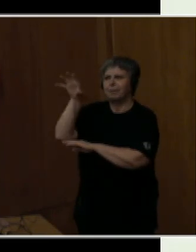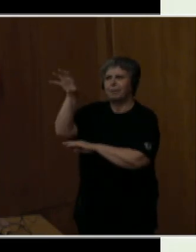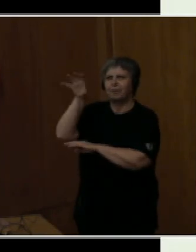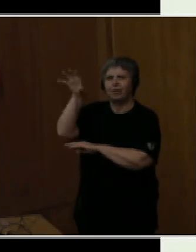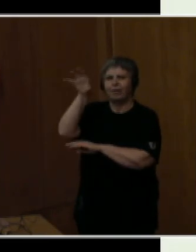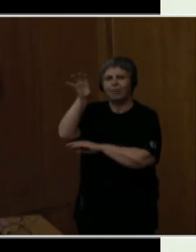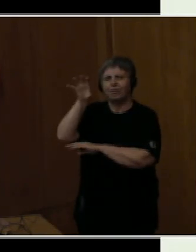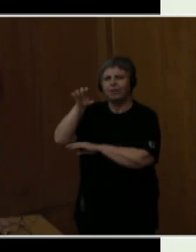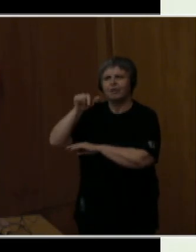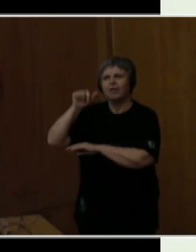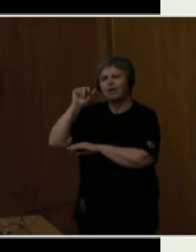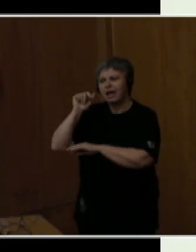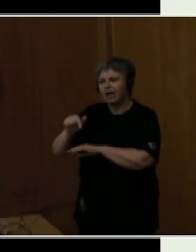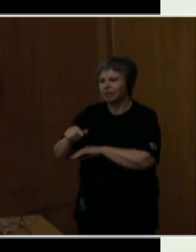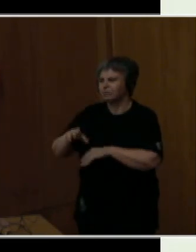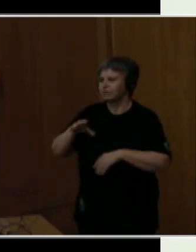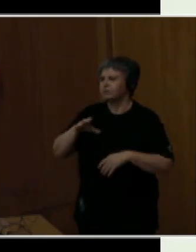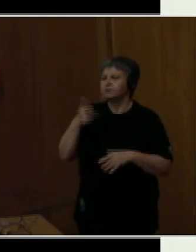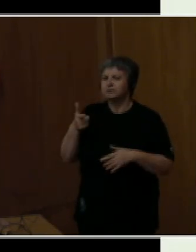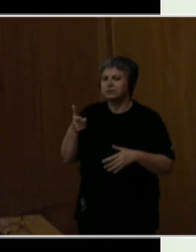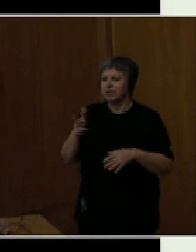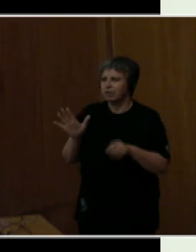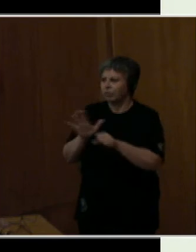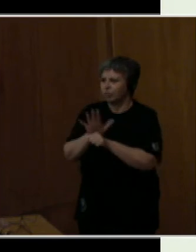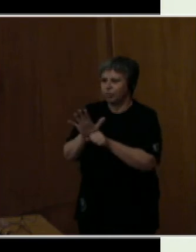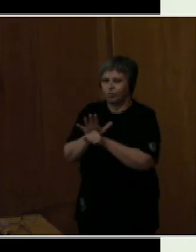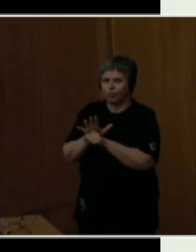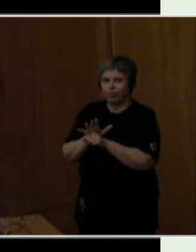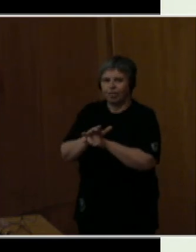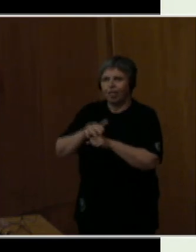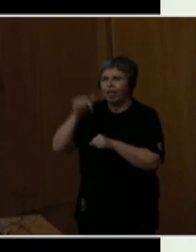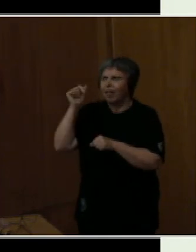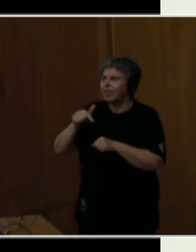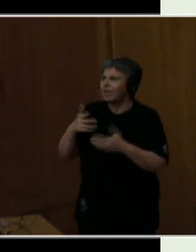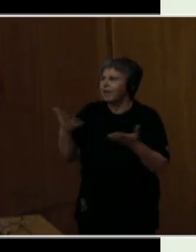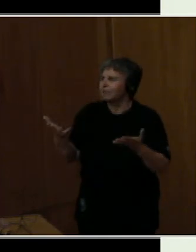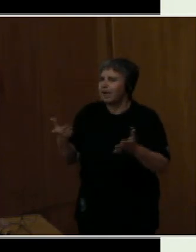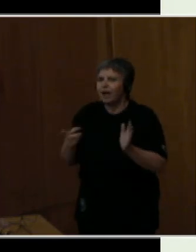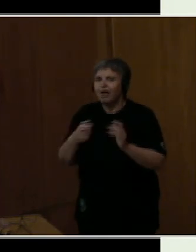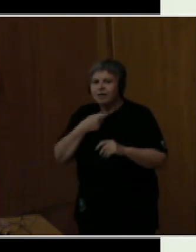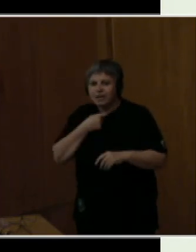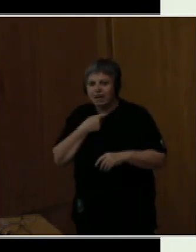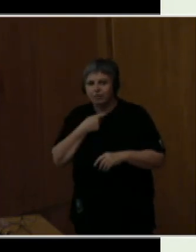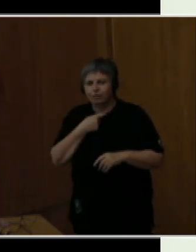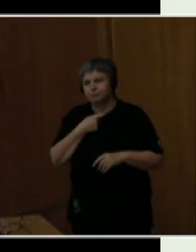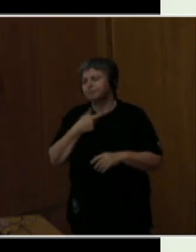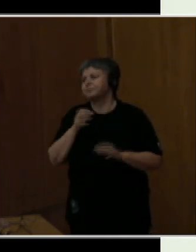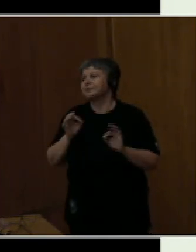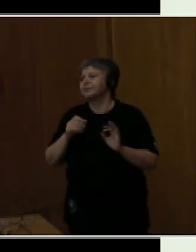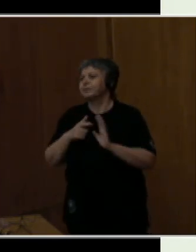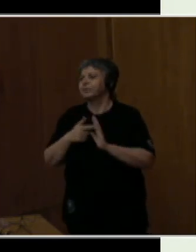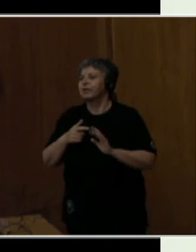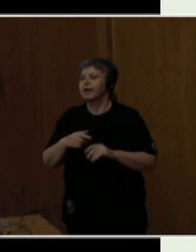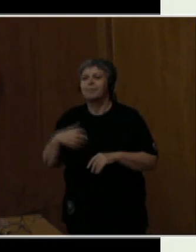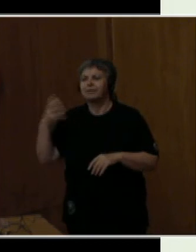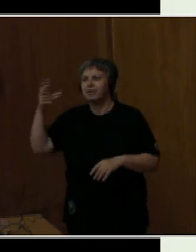ξεπερνάνε πλέον σε ανάγκη για χωρητικότητα τα fixed δίκτυα. Φυσικά, όταν λέω ασύρματα, μπορεί το τελευταίο κομμάτι της επικοινωνίας να